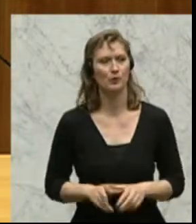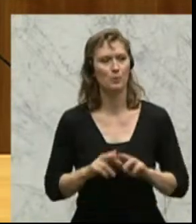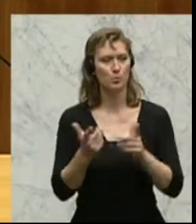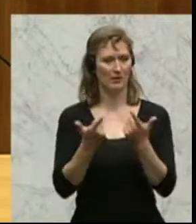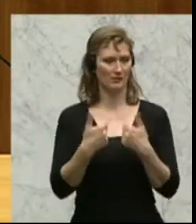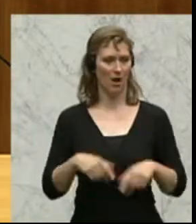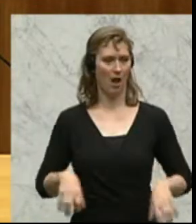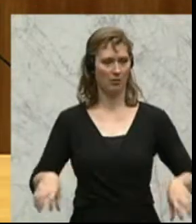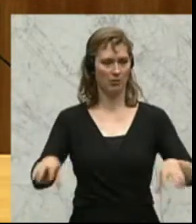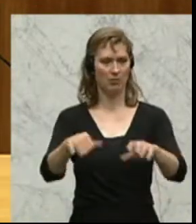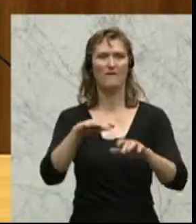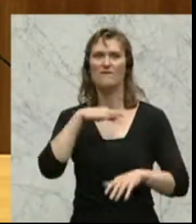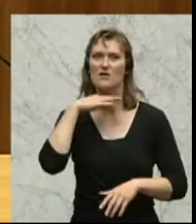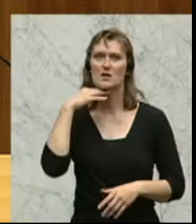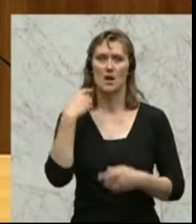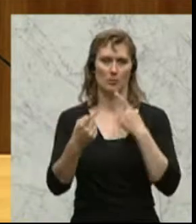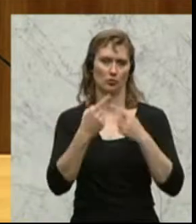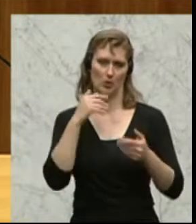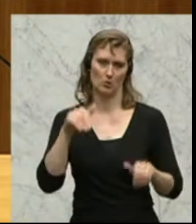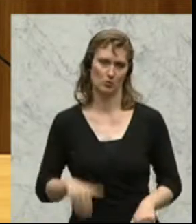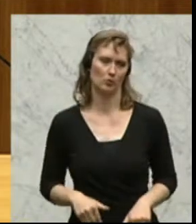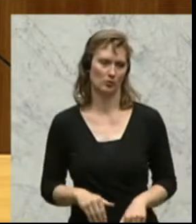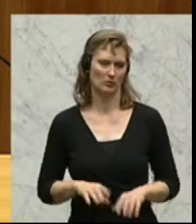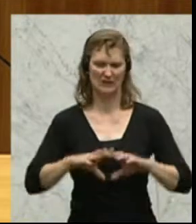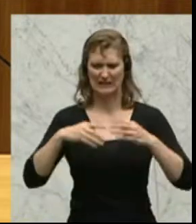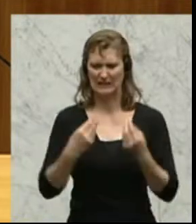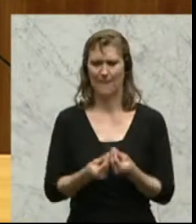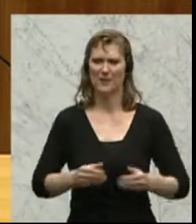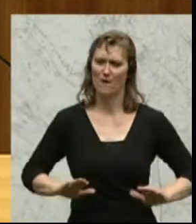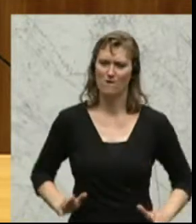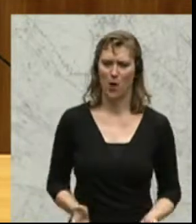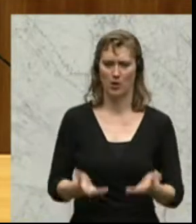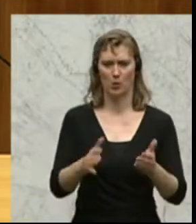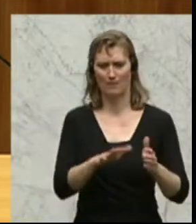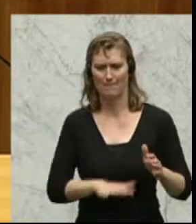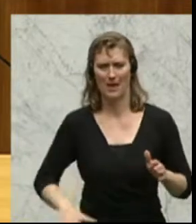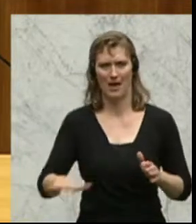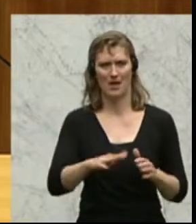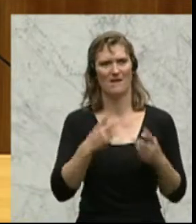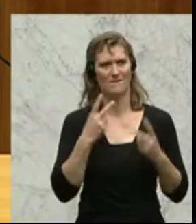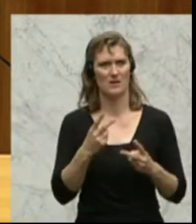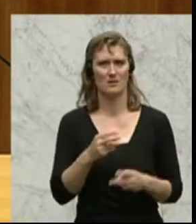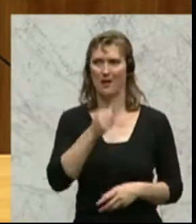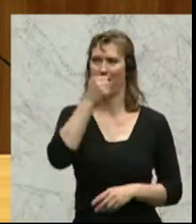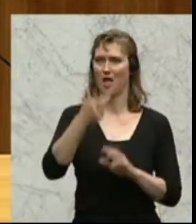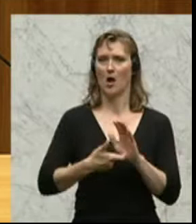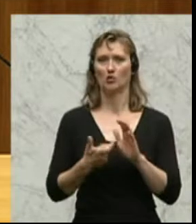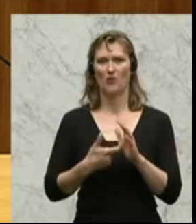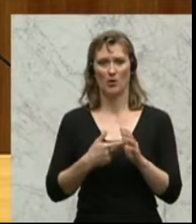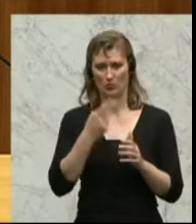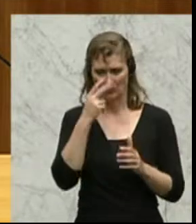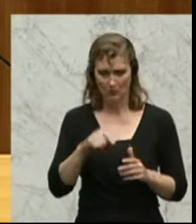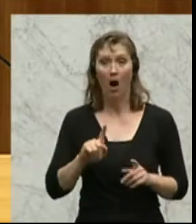zu besprechen, wenn es um den gesamten Förderungsbereich geht. Also eine Herausforderung nach der anderen. Und